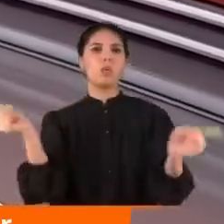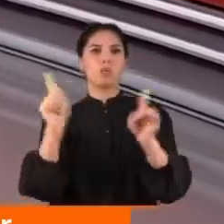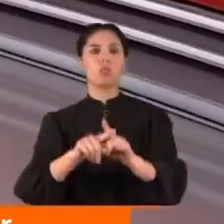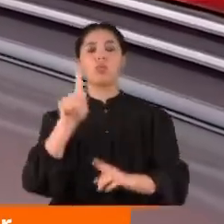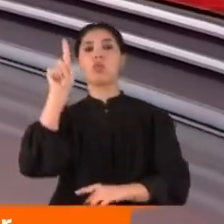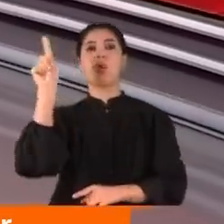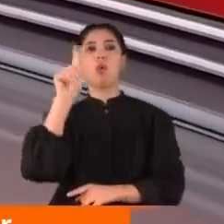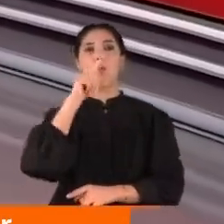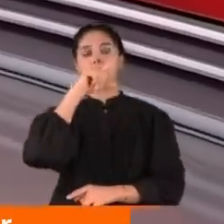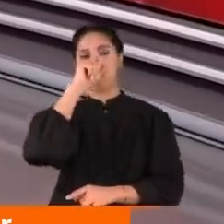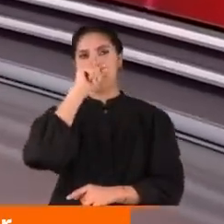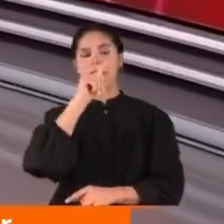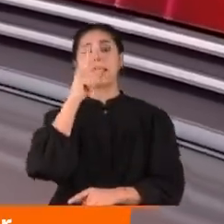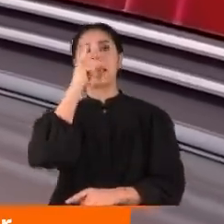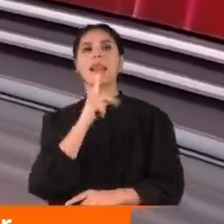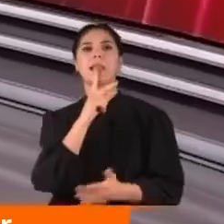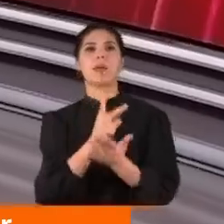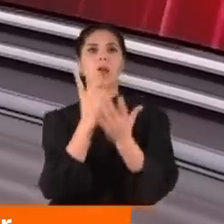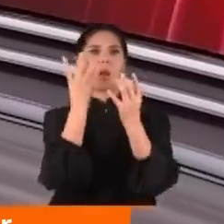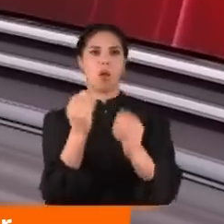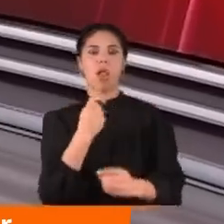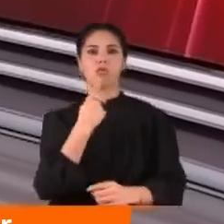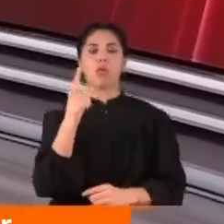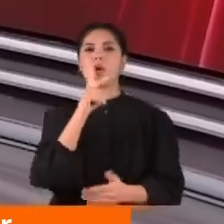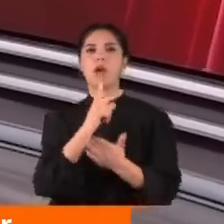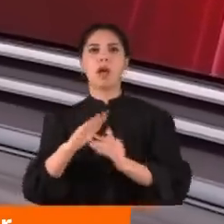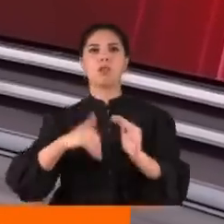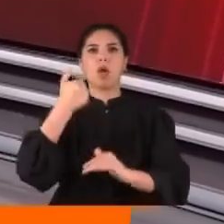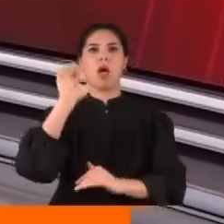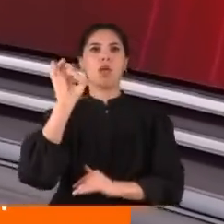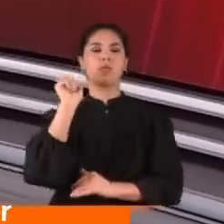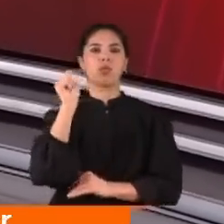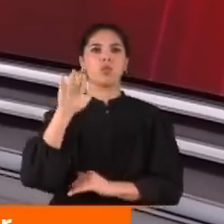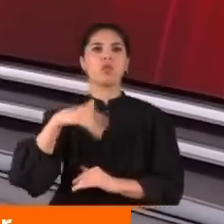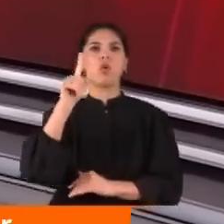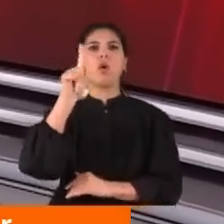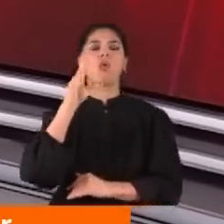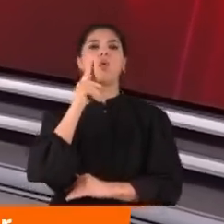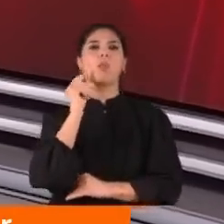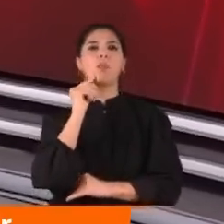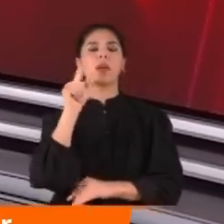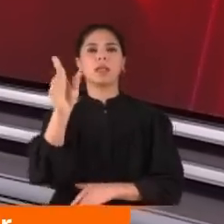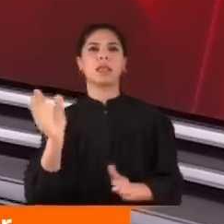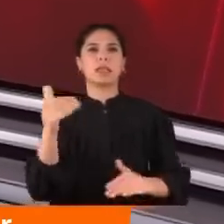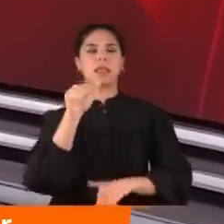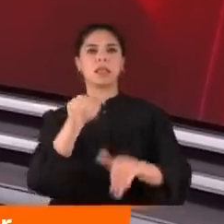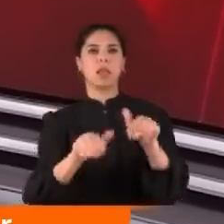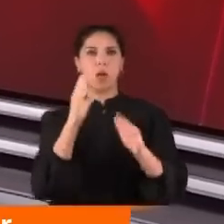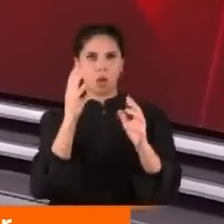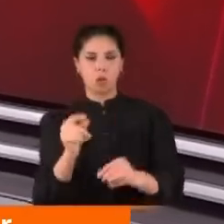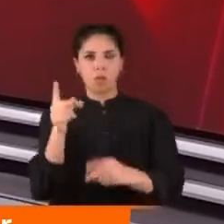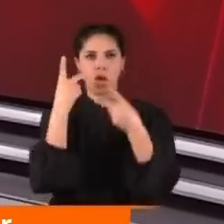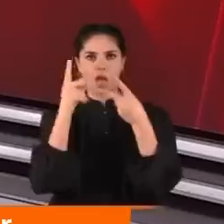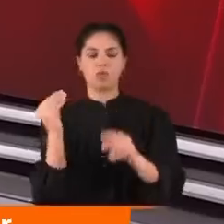kararı alacağını söyledi. İşte o kararın ardından Türkiye 60 gün sonra 14 Mayıs'ta sandık başına gidecek. Bu açıklama da az önce